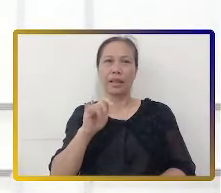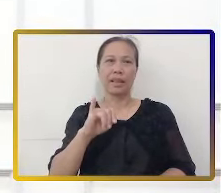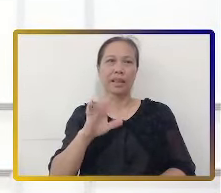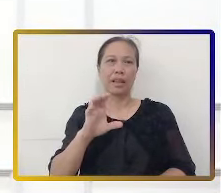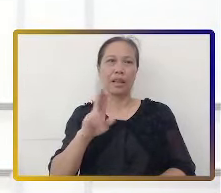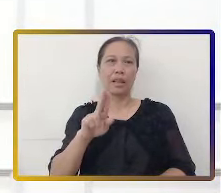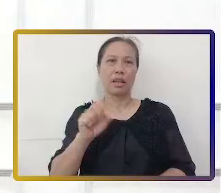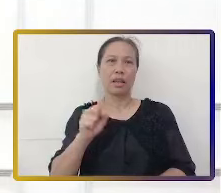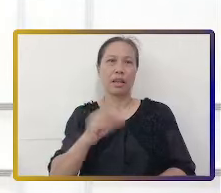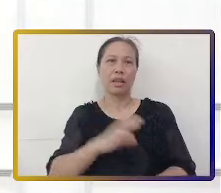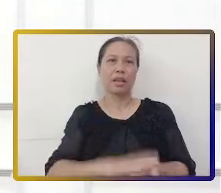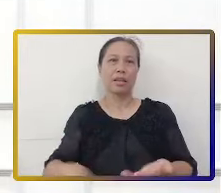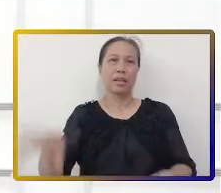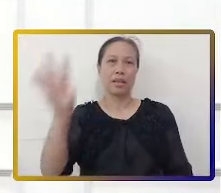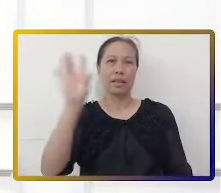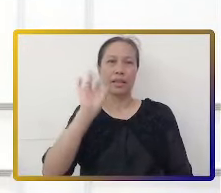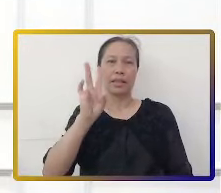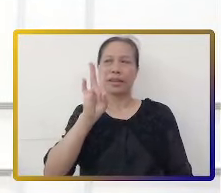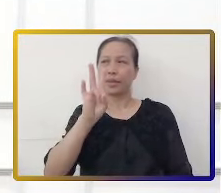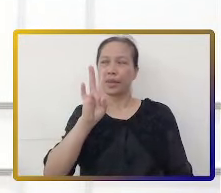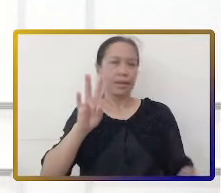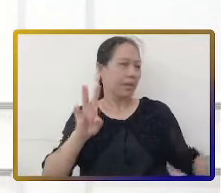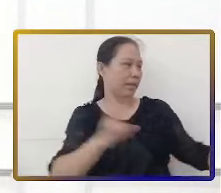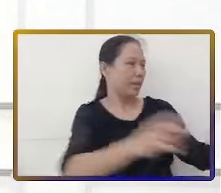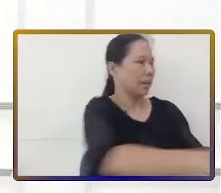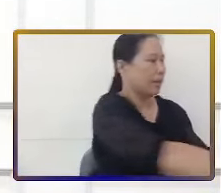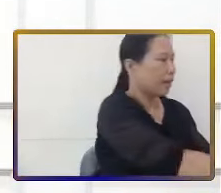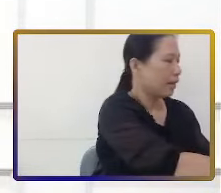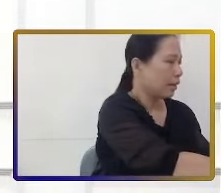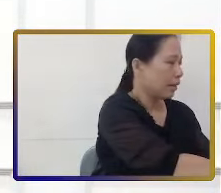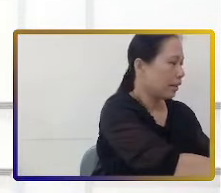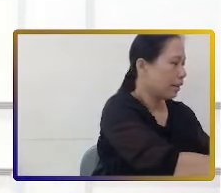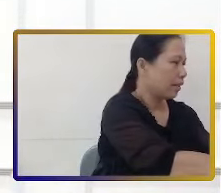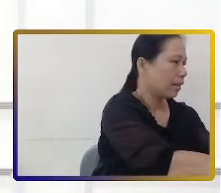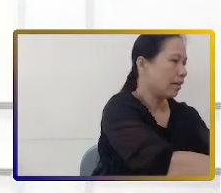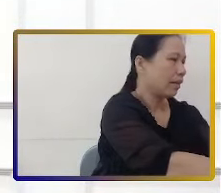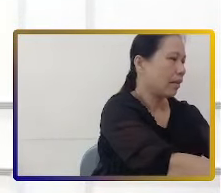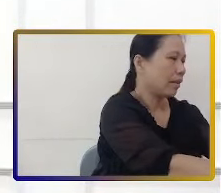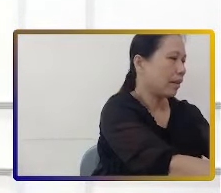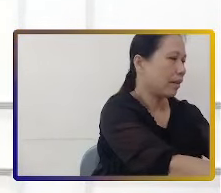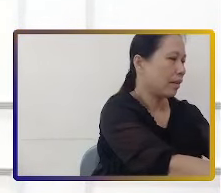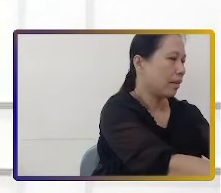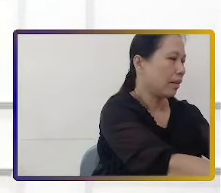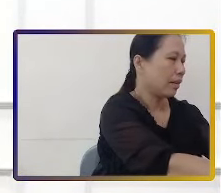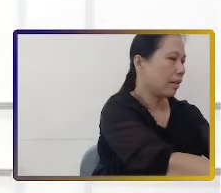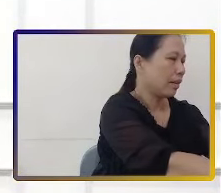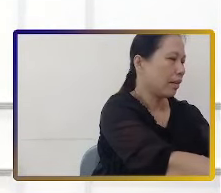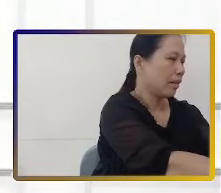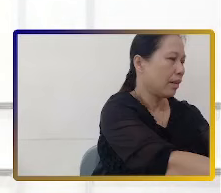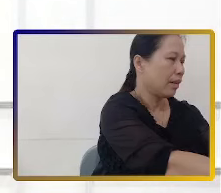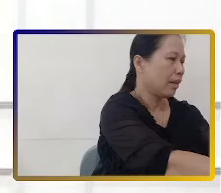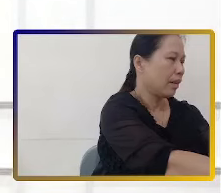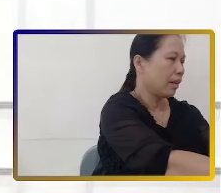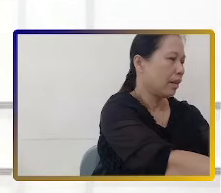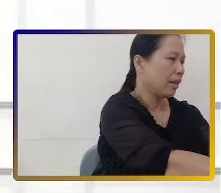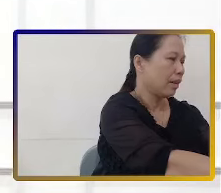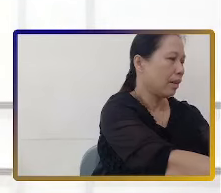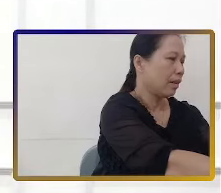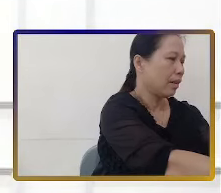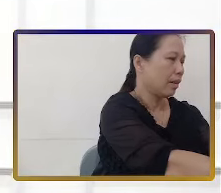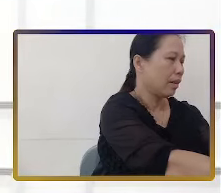leviticus chapter 7 All right maganda ho na matutunan po natin ng mabuti ito mga kapatid